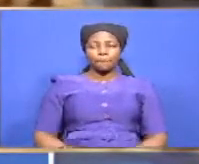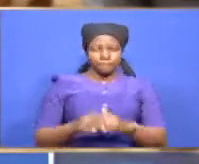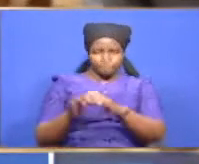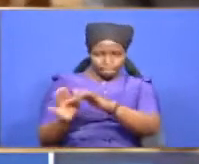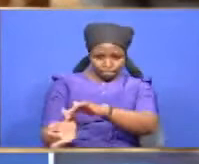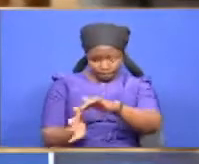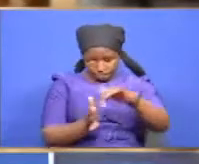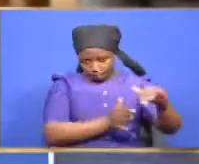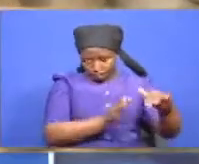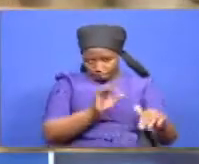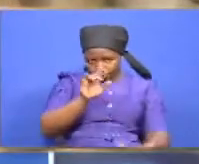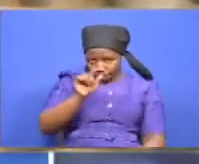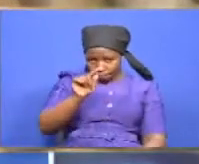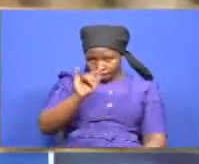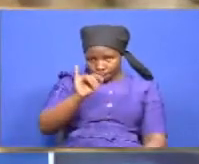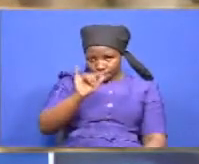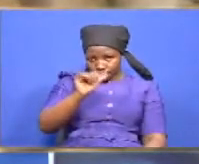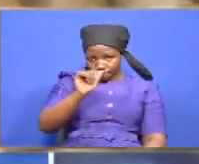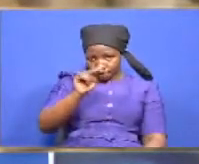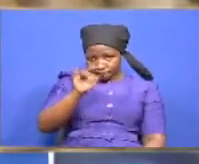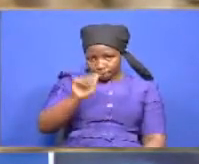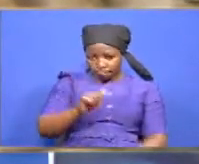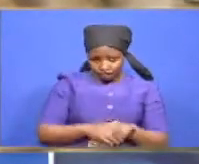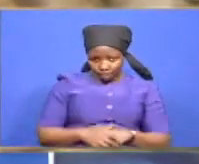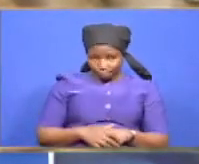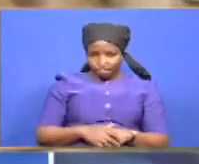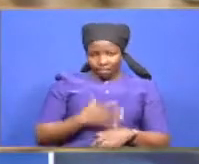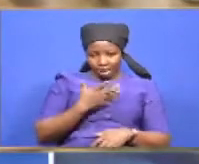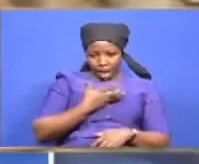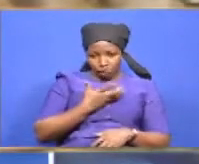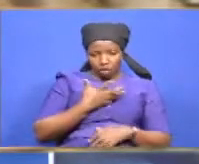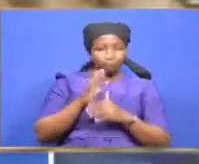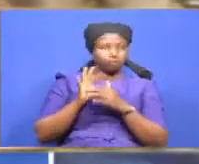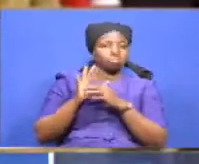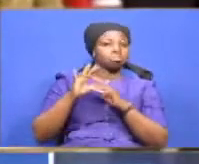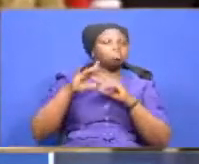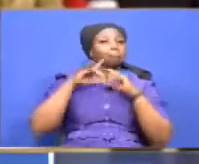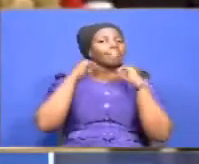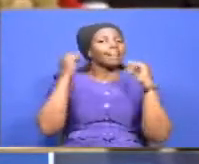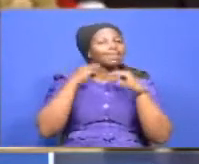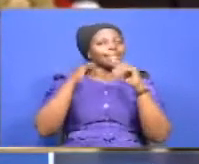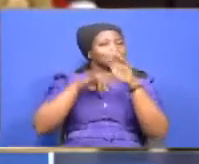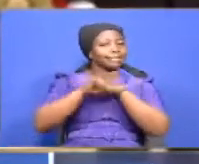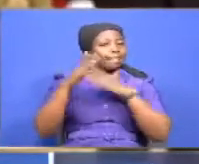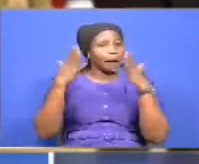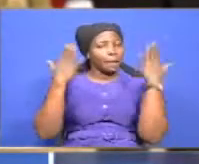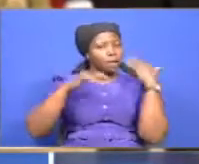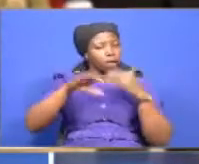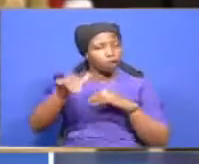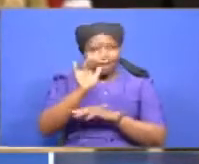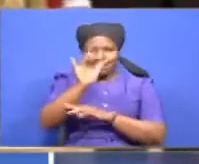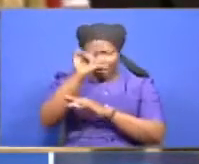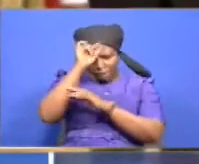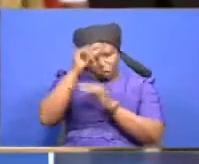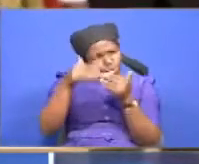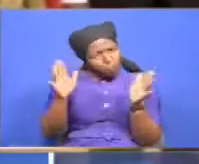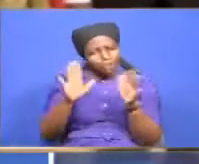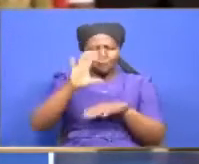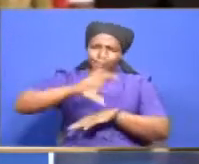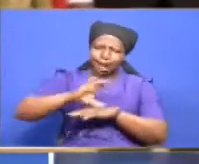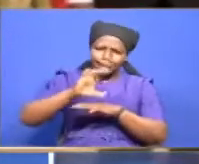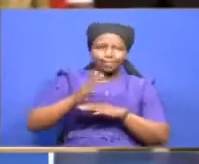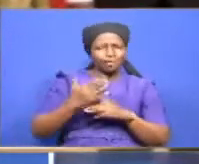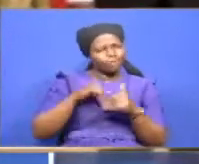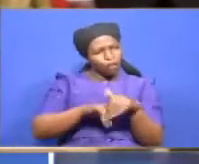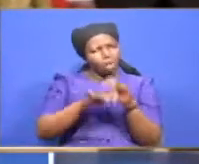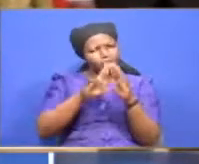Kwingineko huko Tigania, muungano wa makasisi wa kaunti ya Meru unahimiza serikali ifungue tena makanisa chini ya masharti makali,